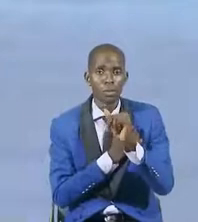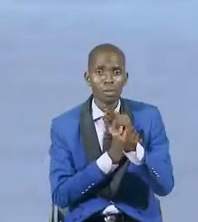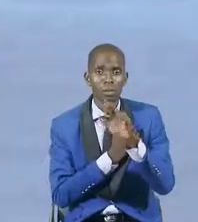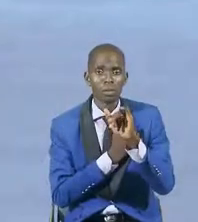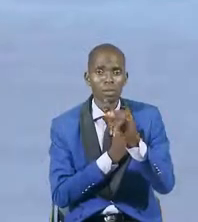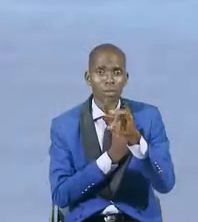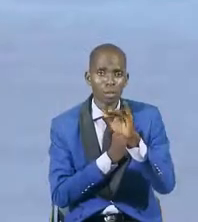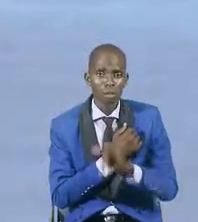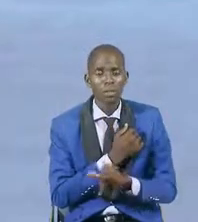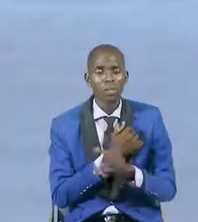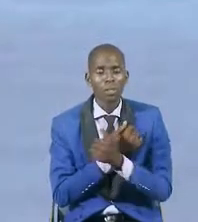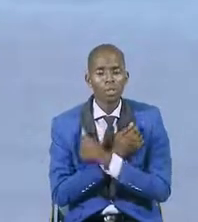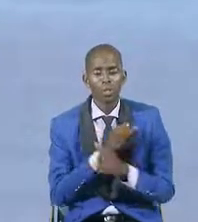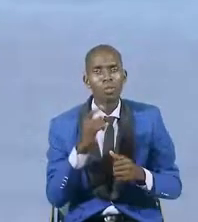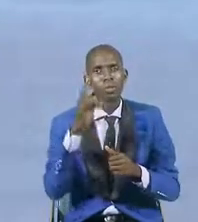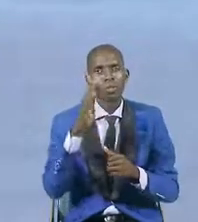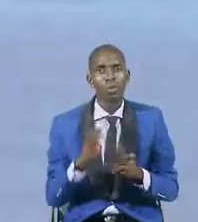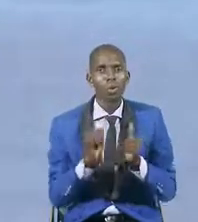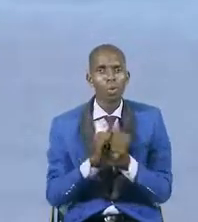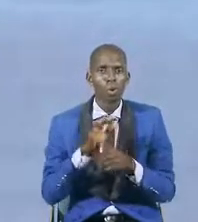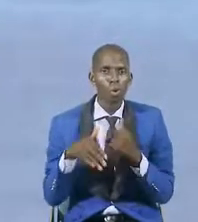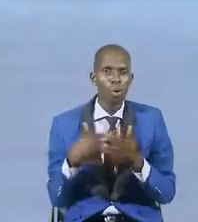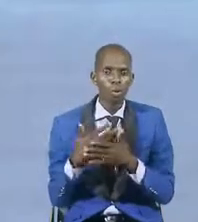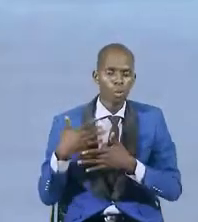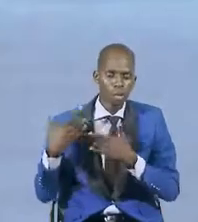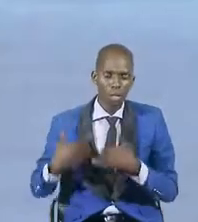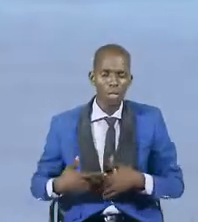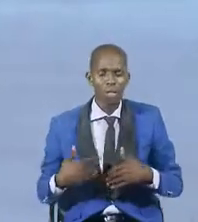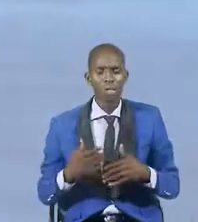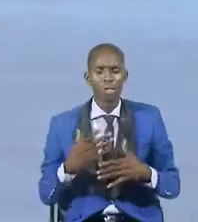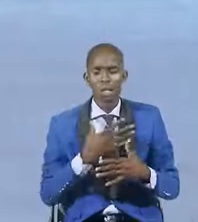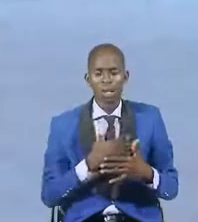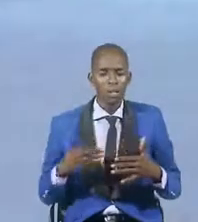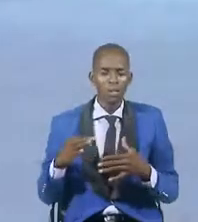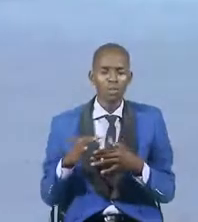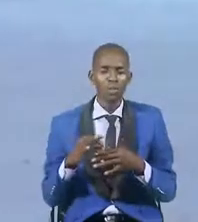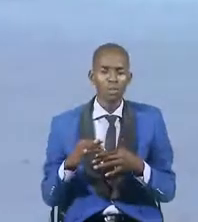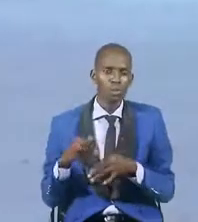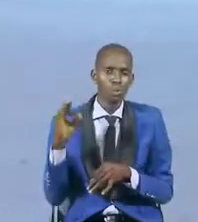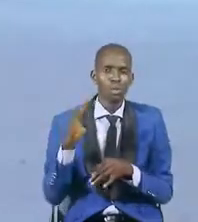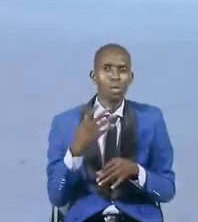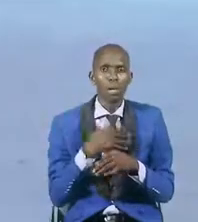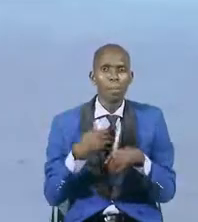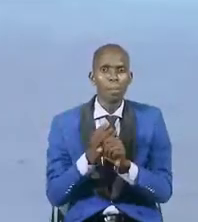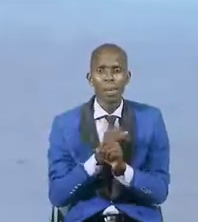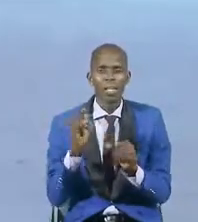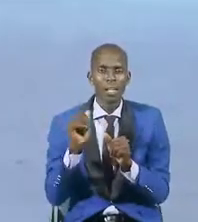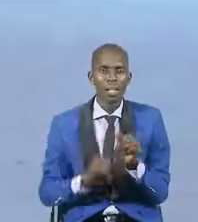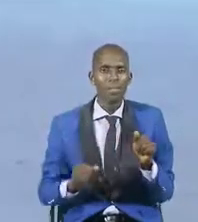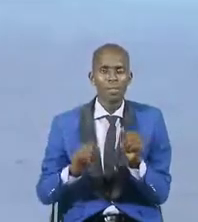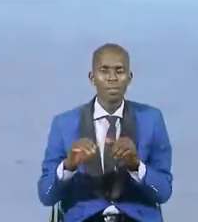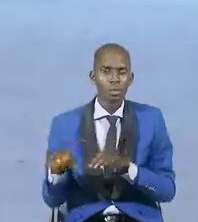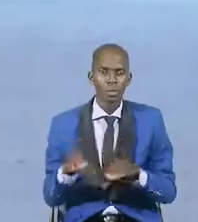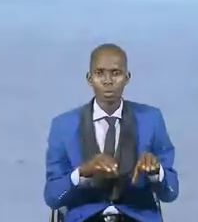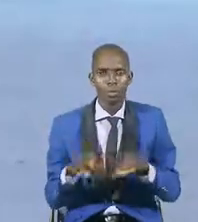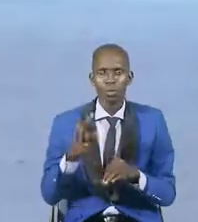Dieu, aimer Dieu de tout votre corps, de toute votre âme, de toute votre pensée, et faire de chaque acte de